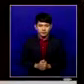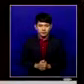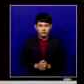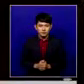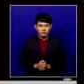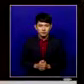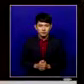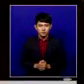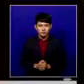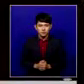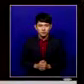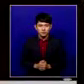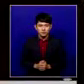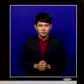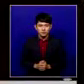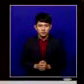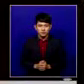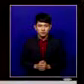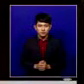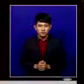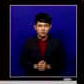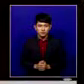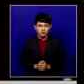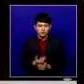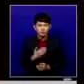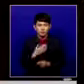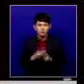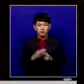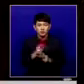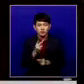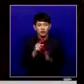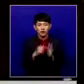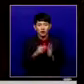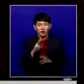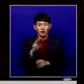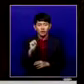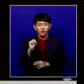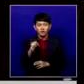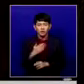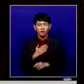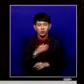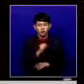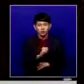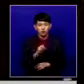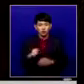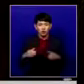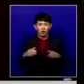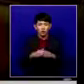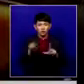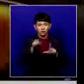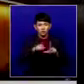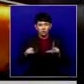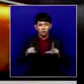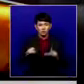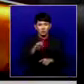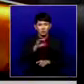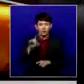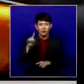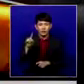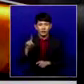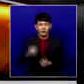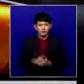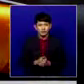ท้วงเชิญนะครับ เสียมารยาทนิดนึงผมคารมพลพรกลางสมาชิกสภาผู้แทนราษฎรพรรคก้าวไกล101นะส่วนภูมิเมื